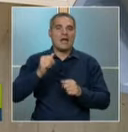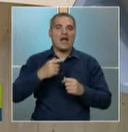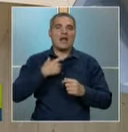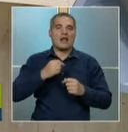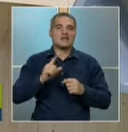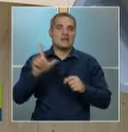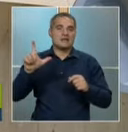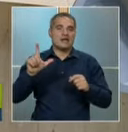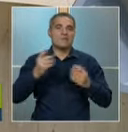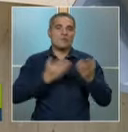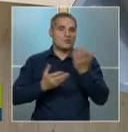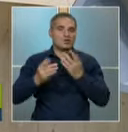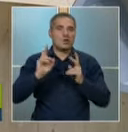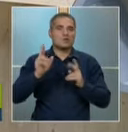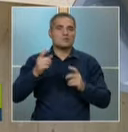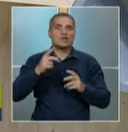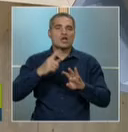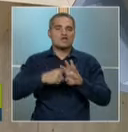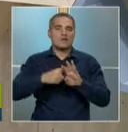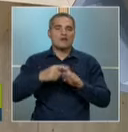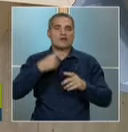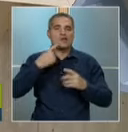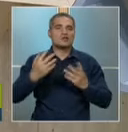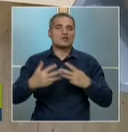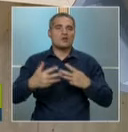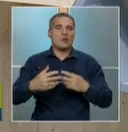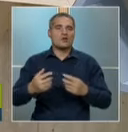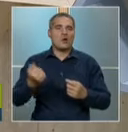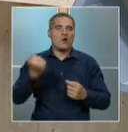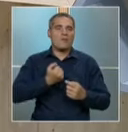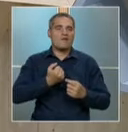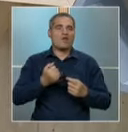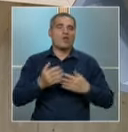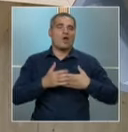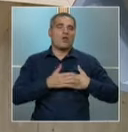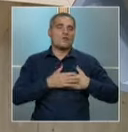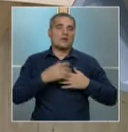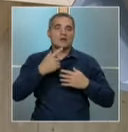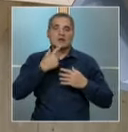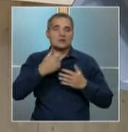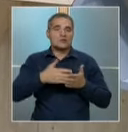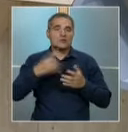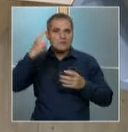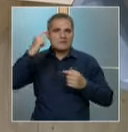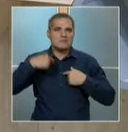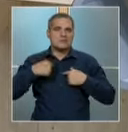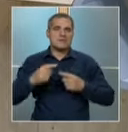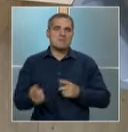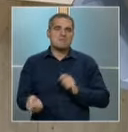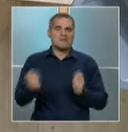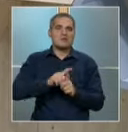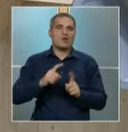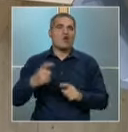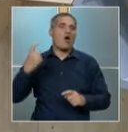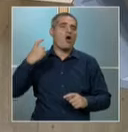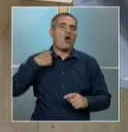7-о село Кузман Шапкарев. Ще защитавам тезата, че технологиите убиват духовността, защото смятам, че ние се превръщаме в едни роби